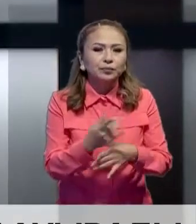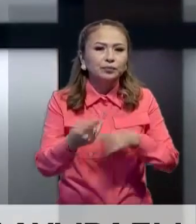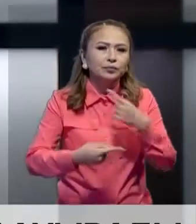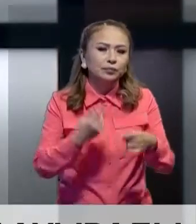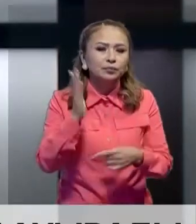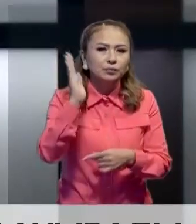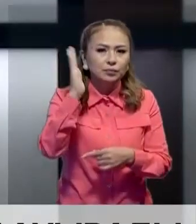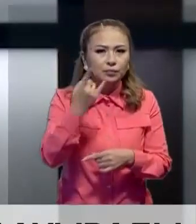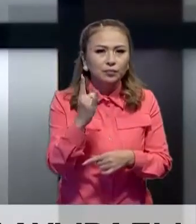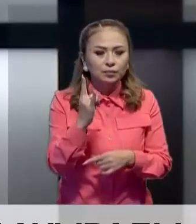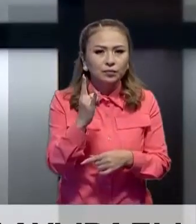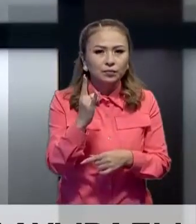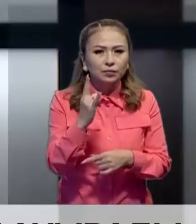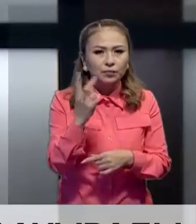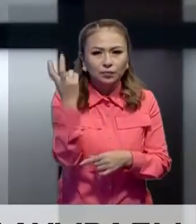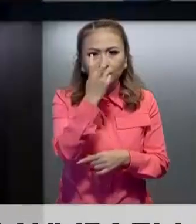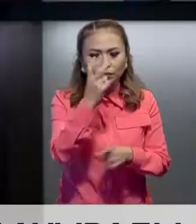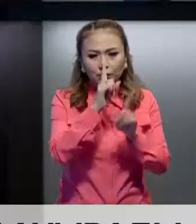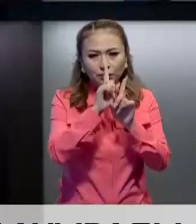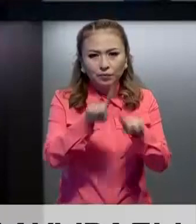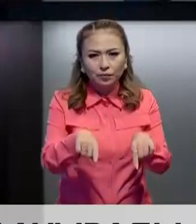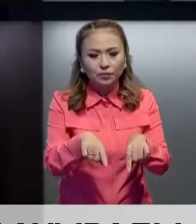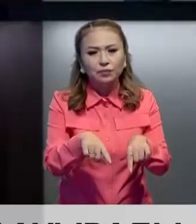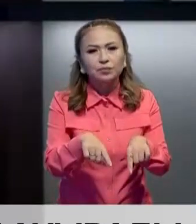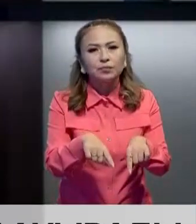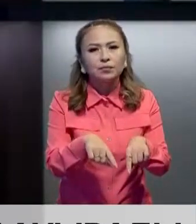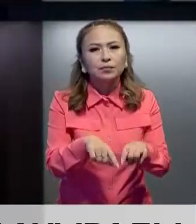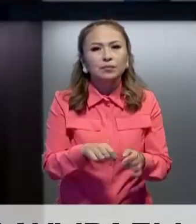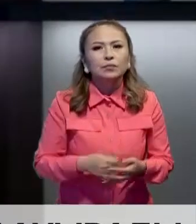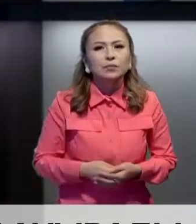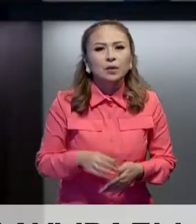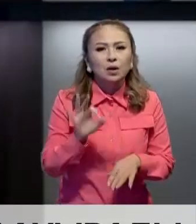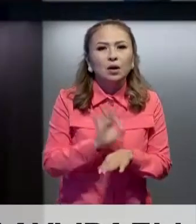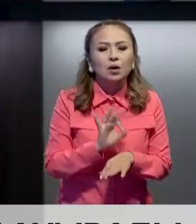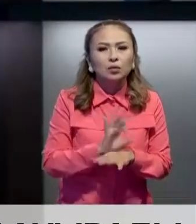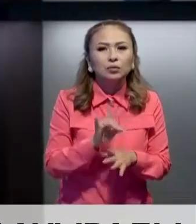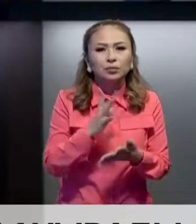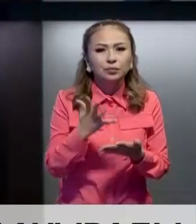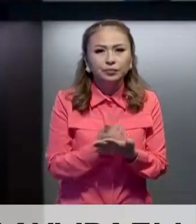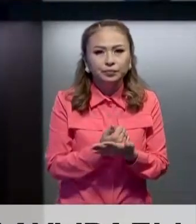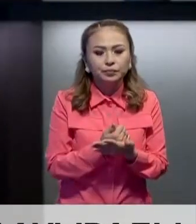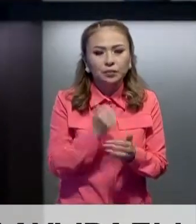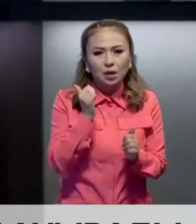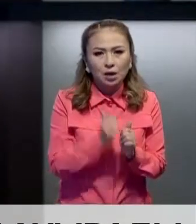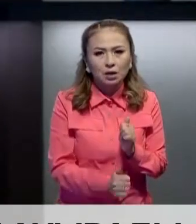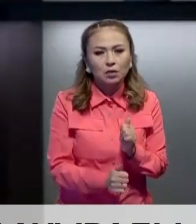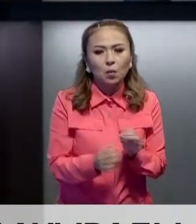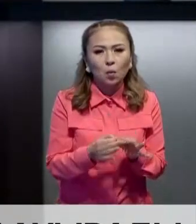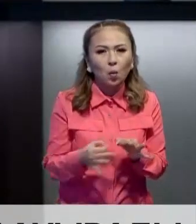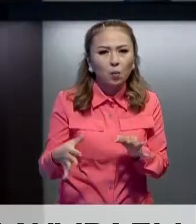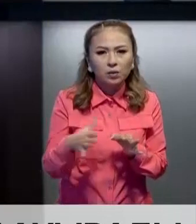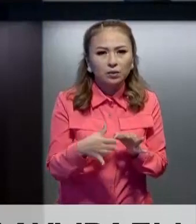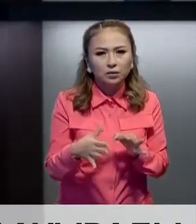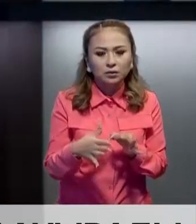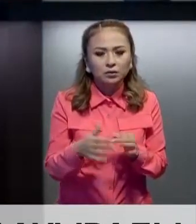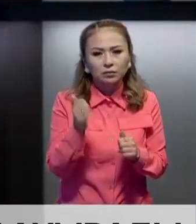келешекте ол бала соқыр болмайды. Осы ауруды анықтау үшін әр